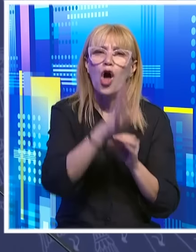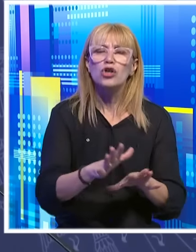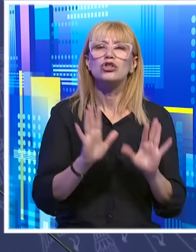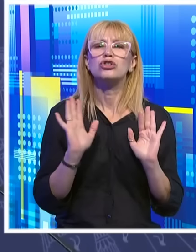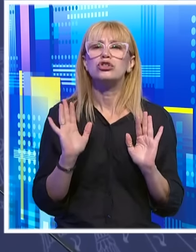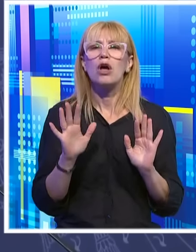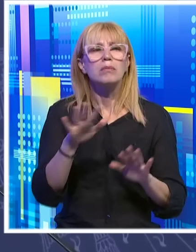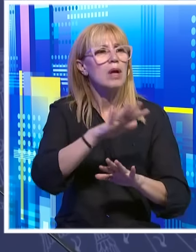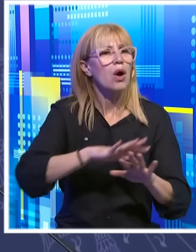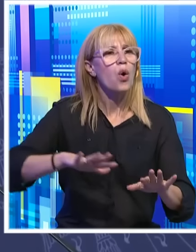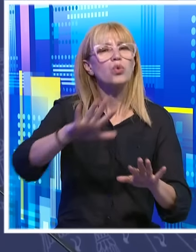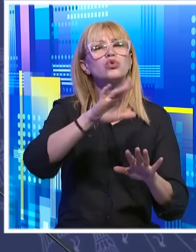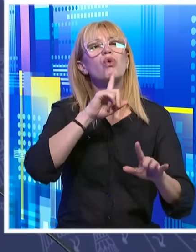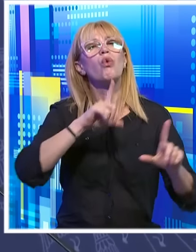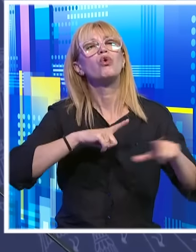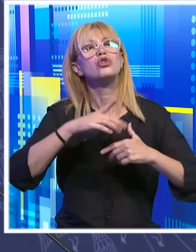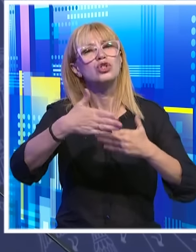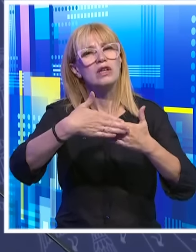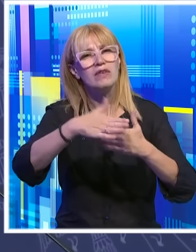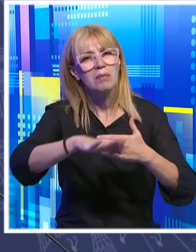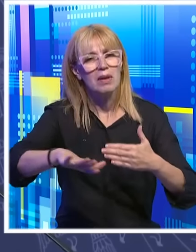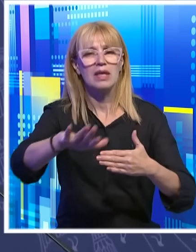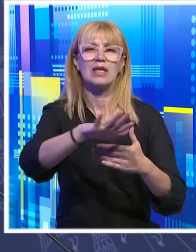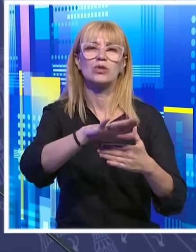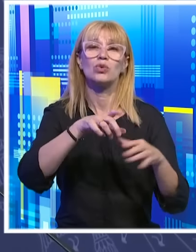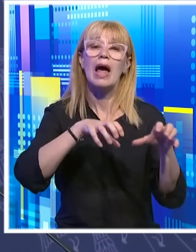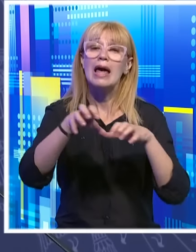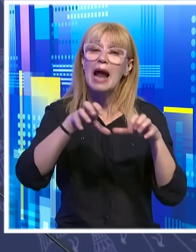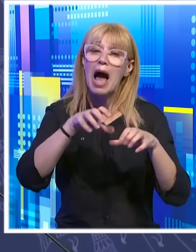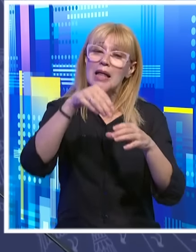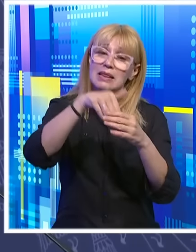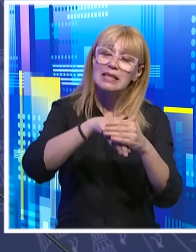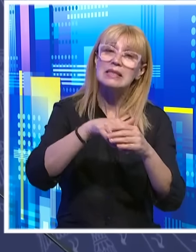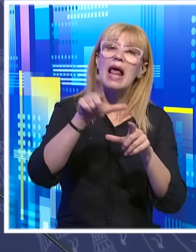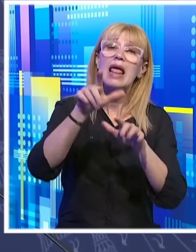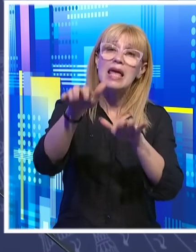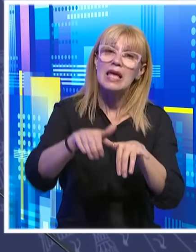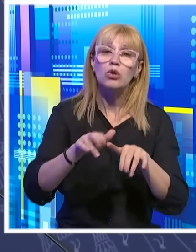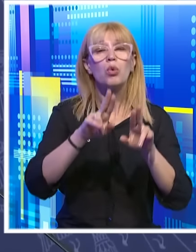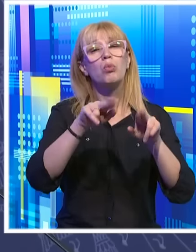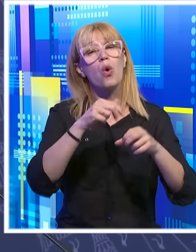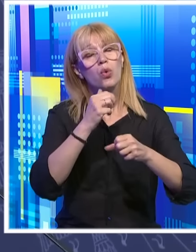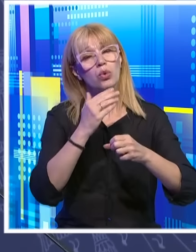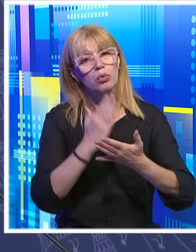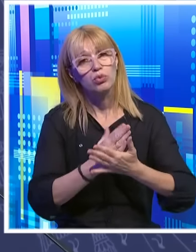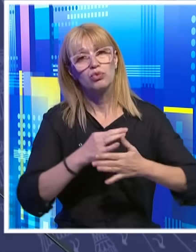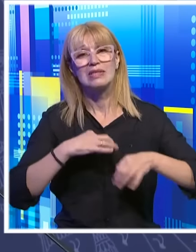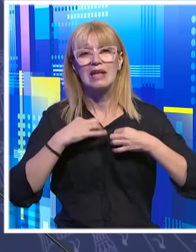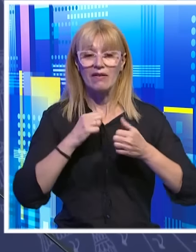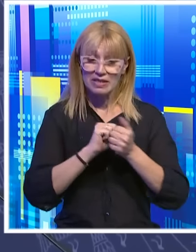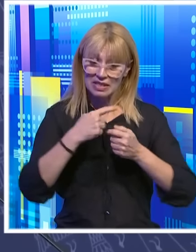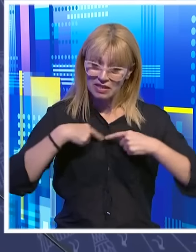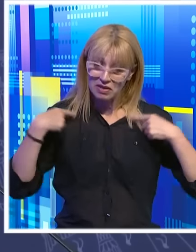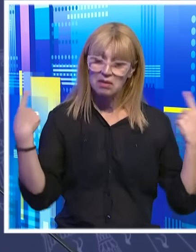na okruženje ljudi koji tamo žive, da će radnici tamo moći da budu zdravi, da ćemo mi svi moći da